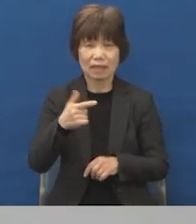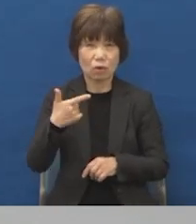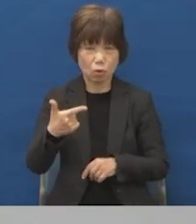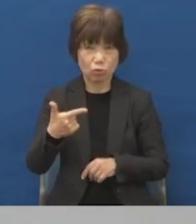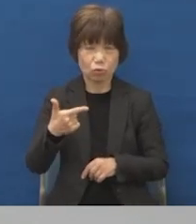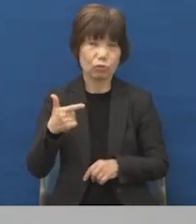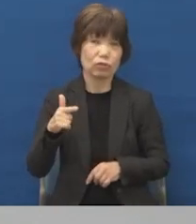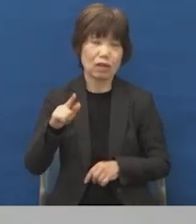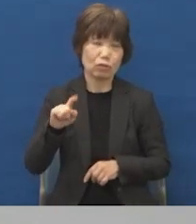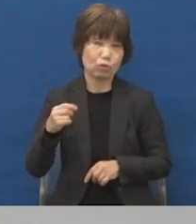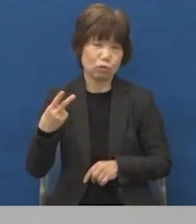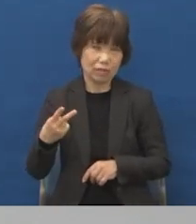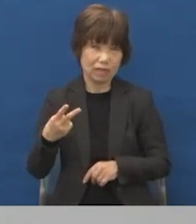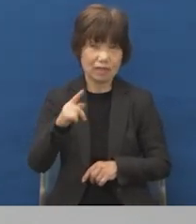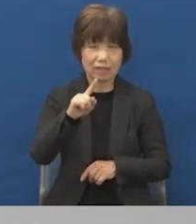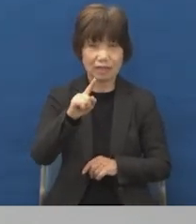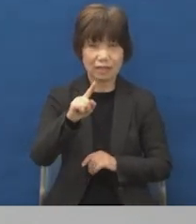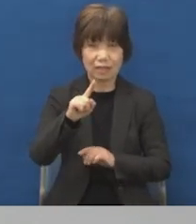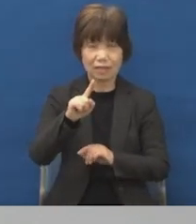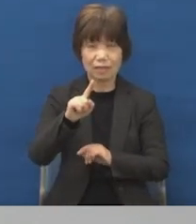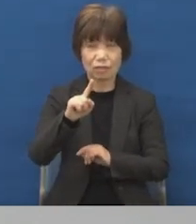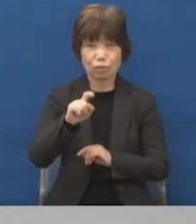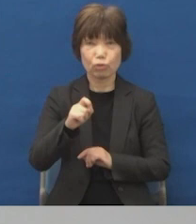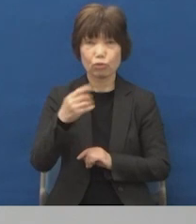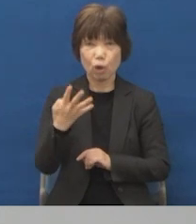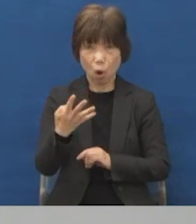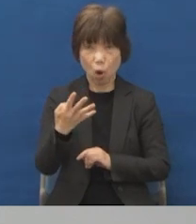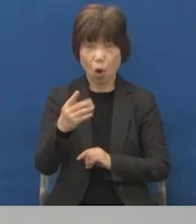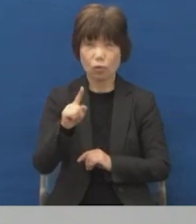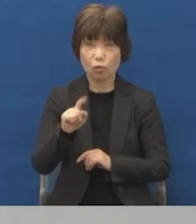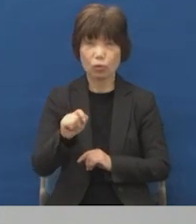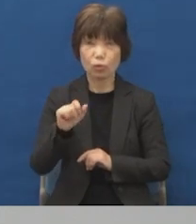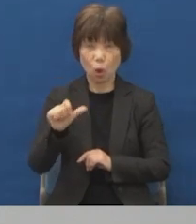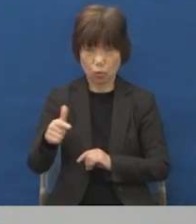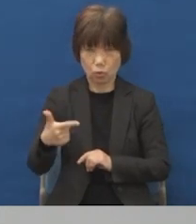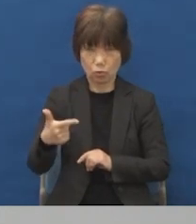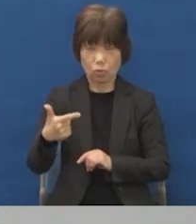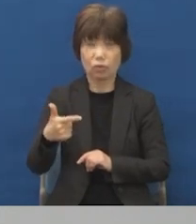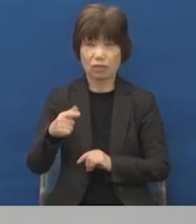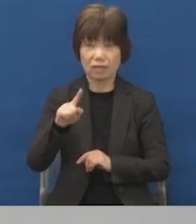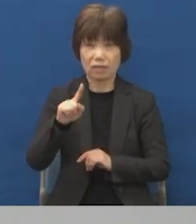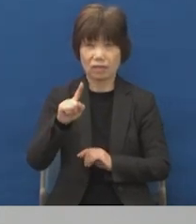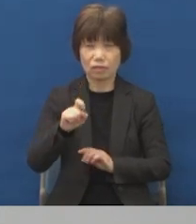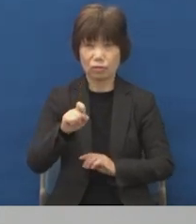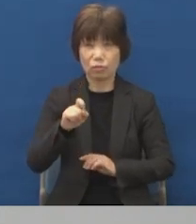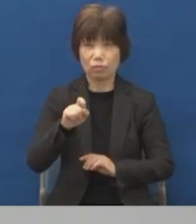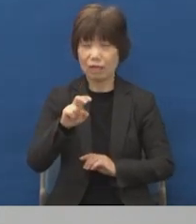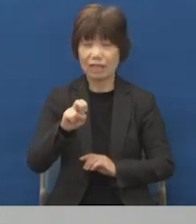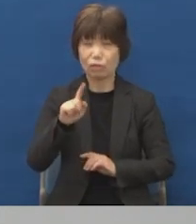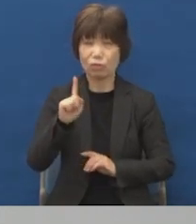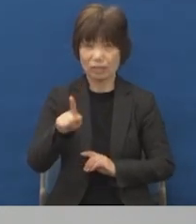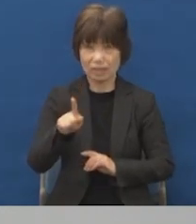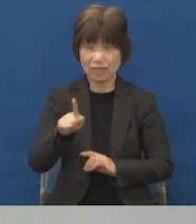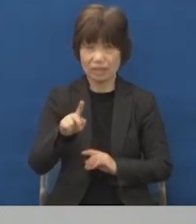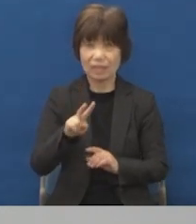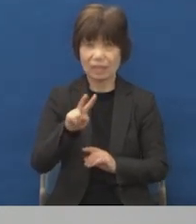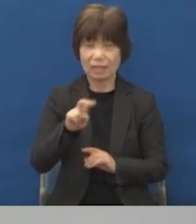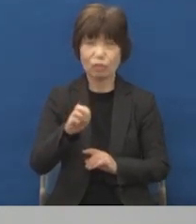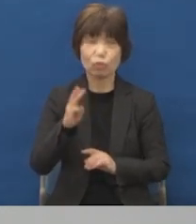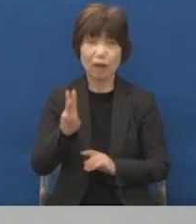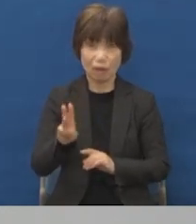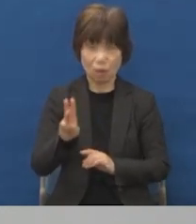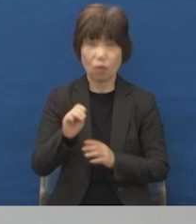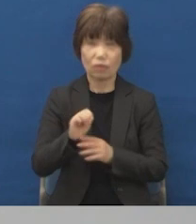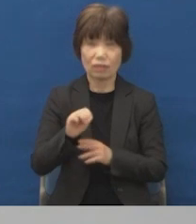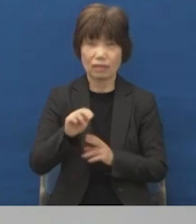議第12号ないし、議第14号、議第16号、議第21号ないし、議第23号、